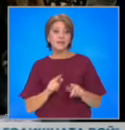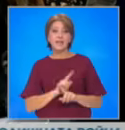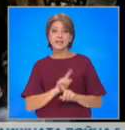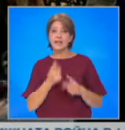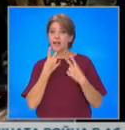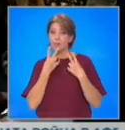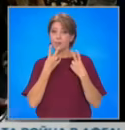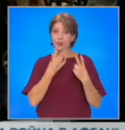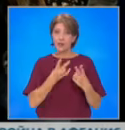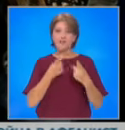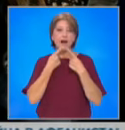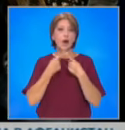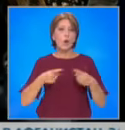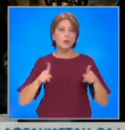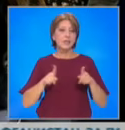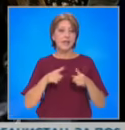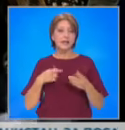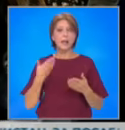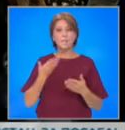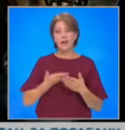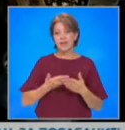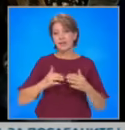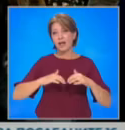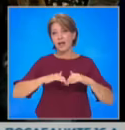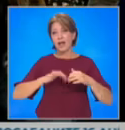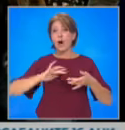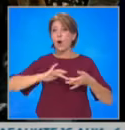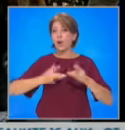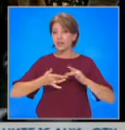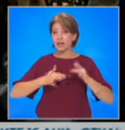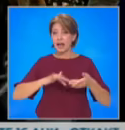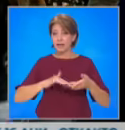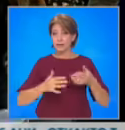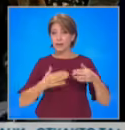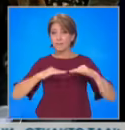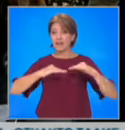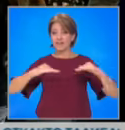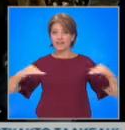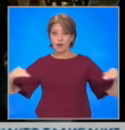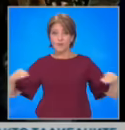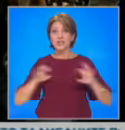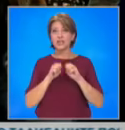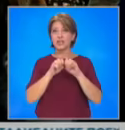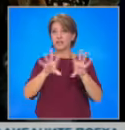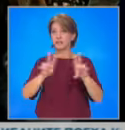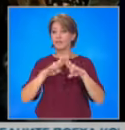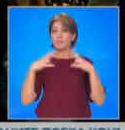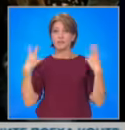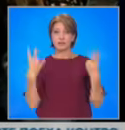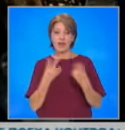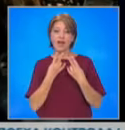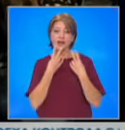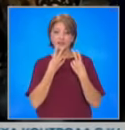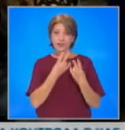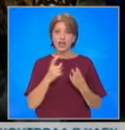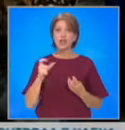ще наблюдава концерта пред онлайн платформите, където ще се излъчва той в целия свят. В момента виждате Соня Йончева